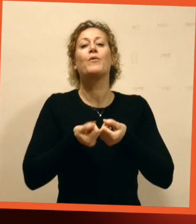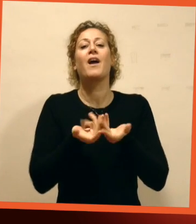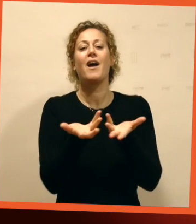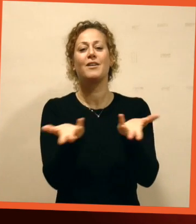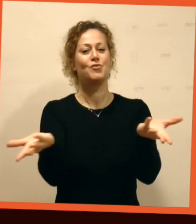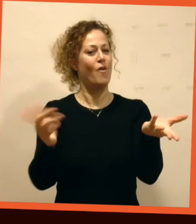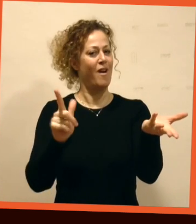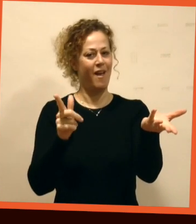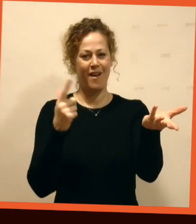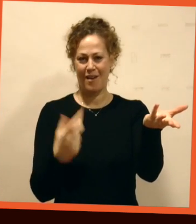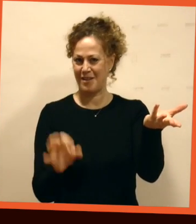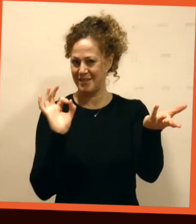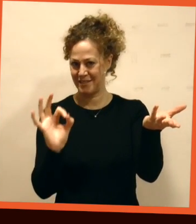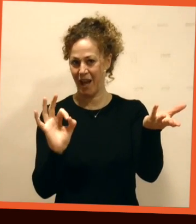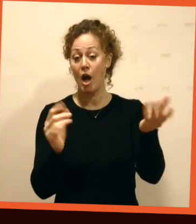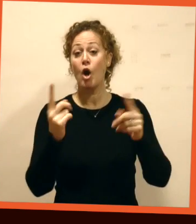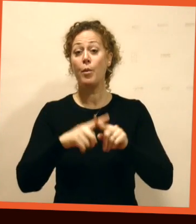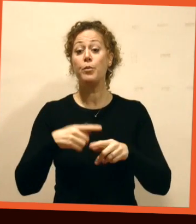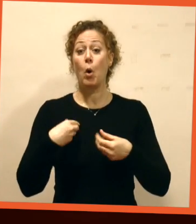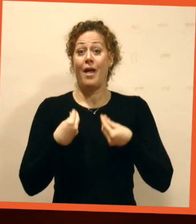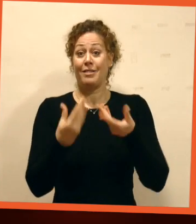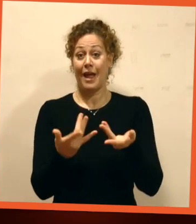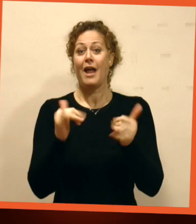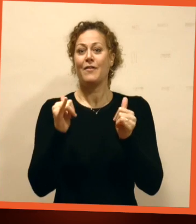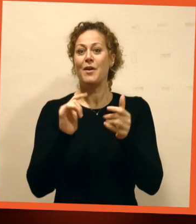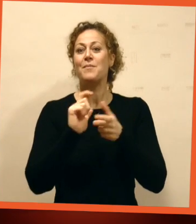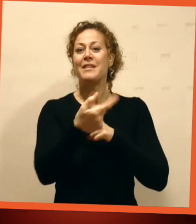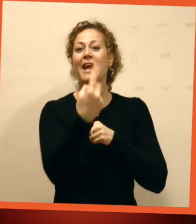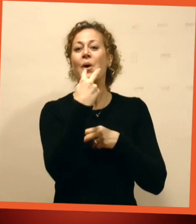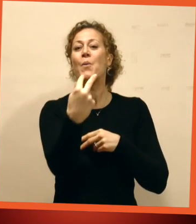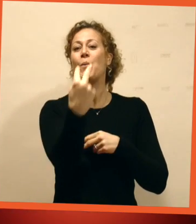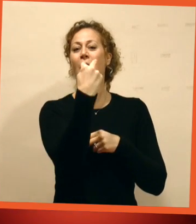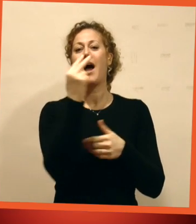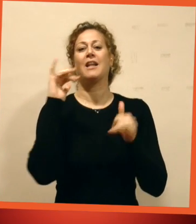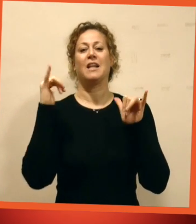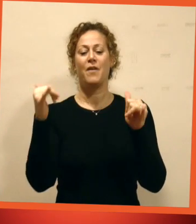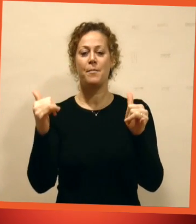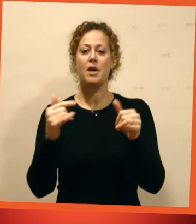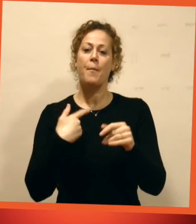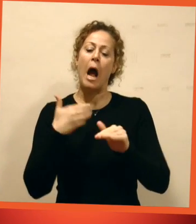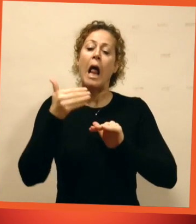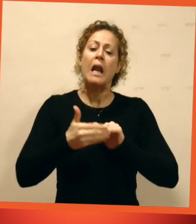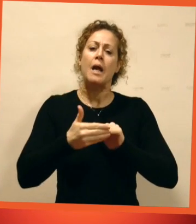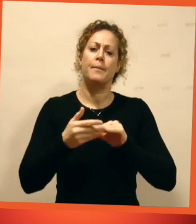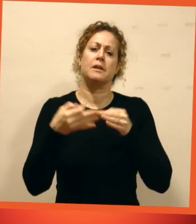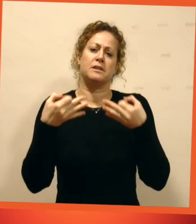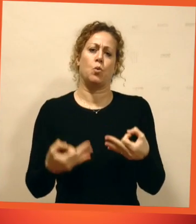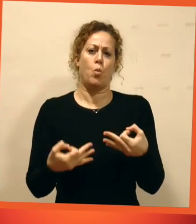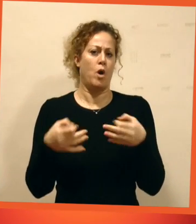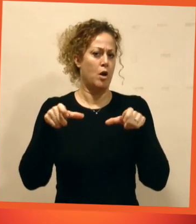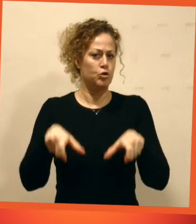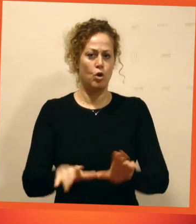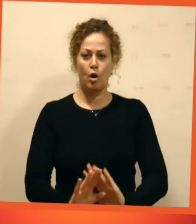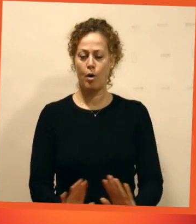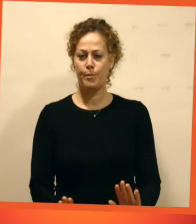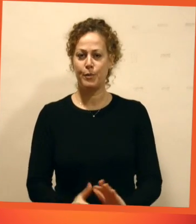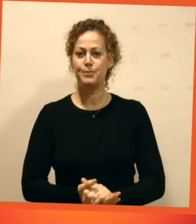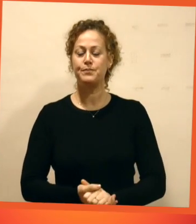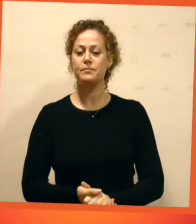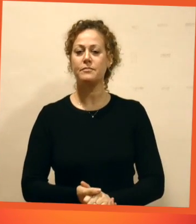chi ti guarda. E poi qualsiasi cosa va bene, purché sia entro certi limiti di sicurezza, ovviamente. Certo,